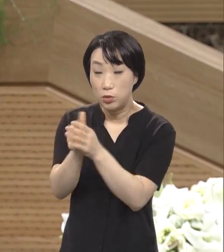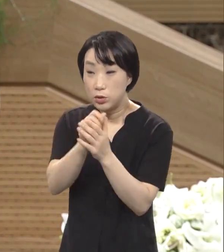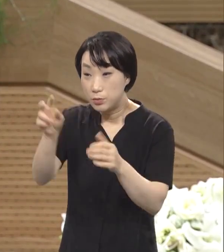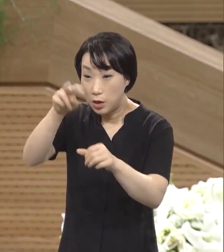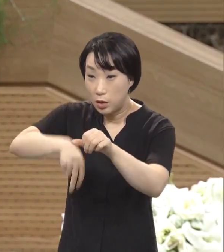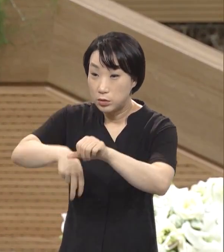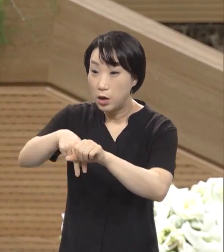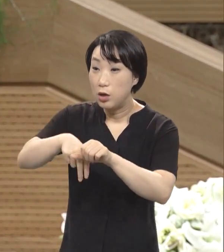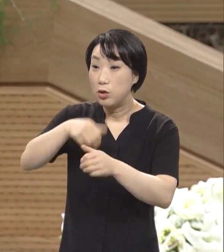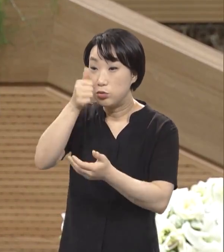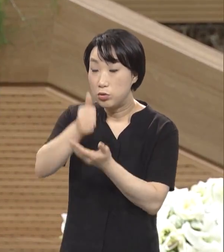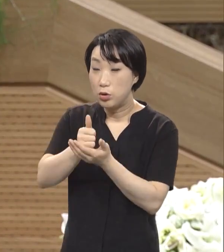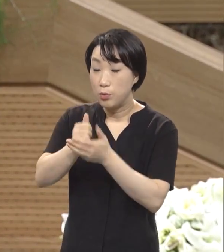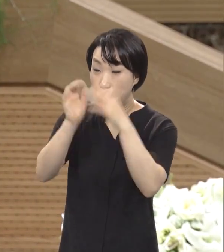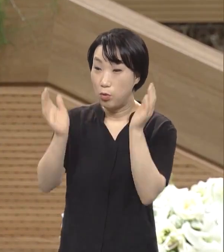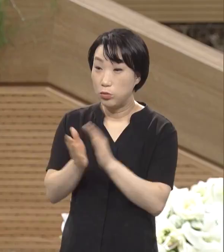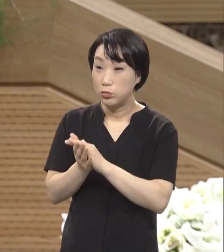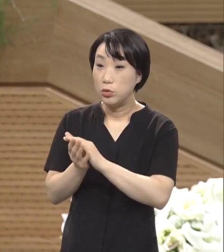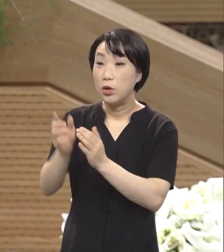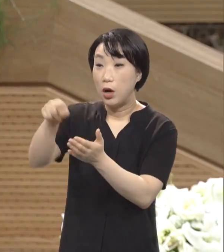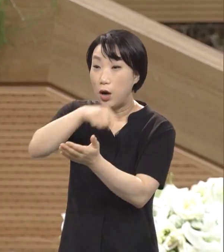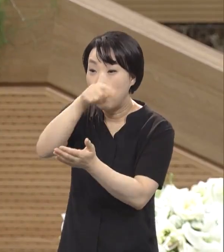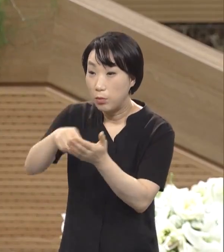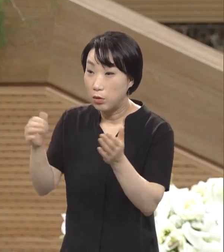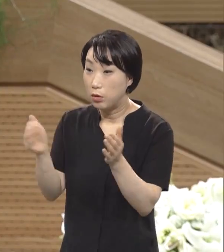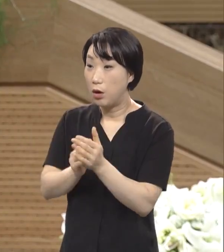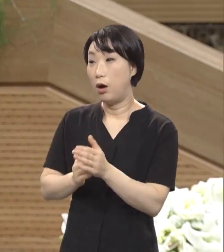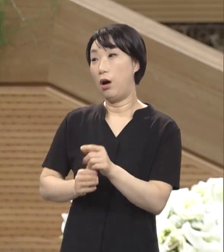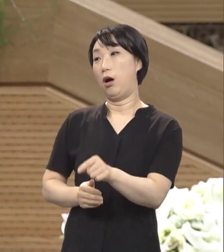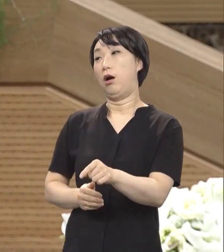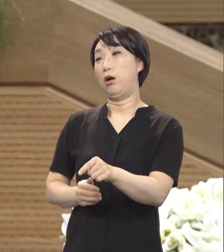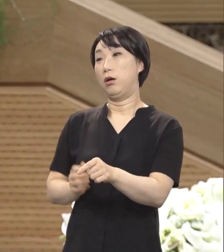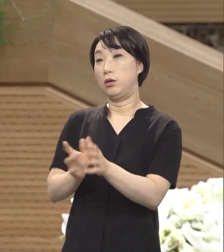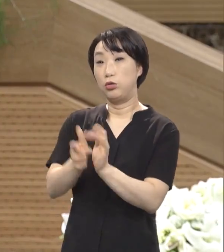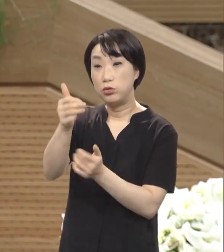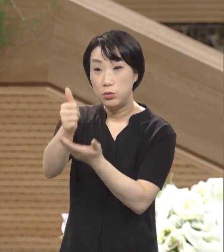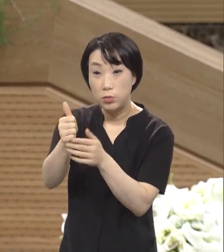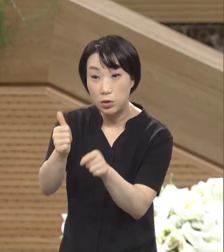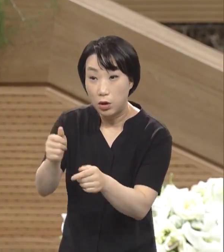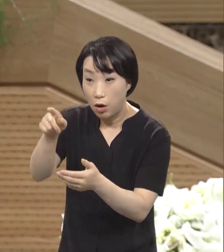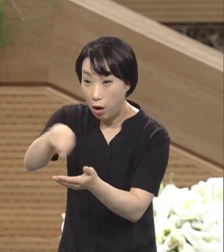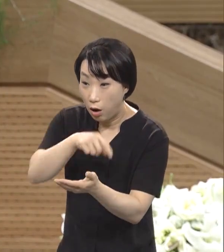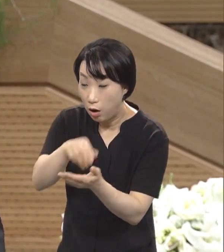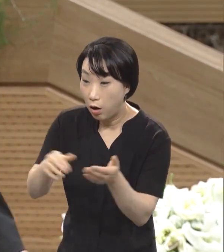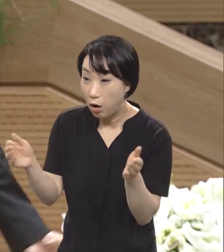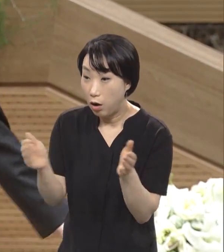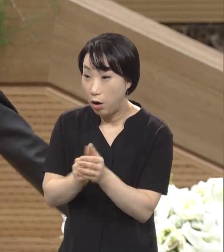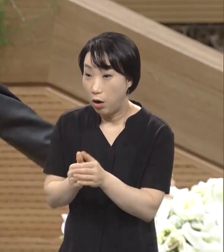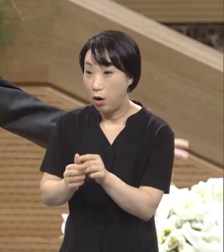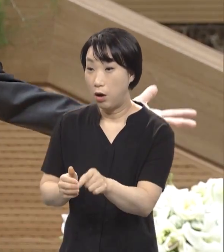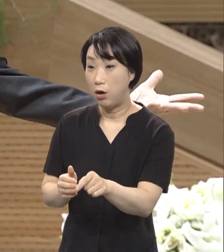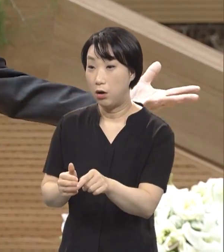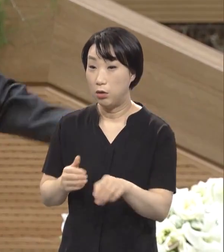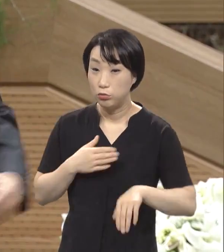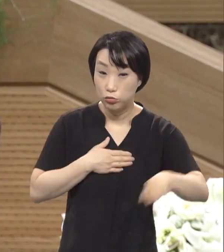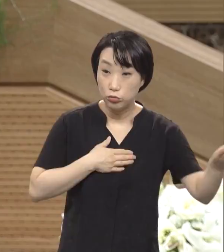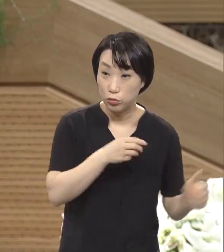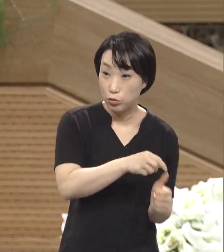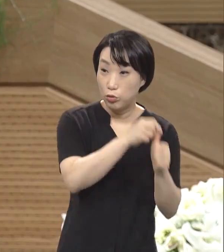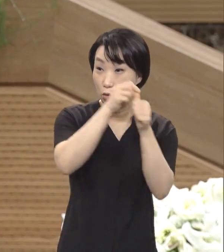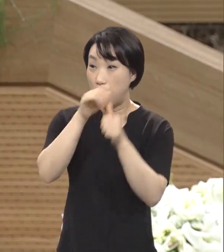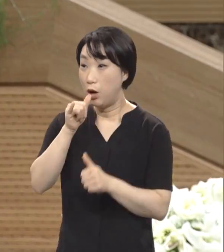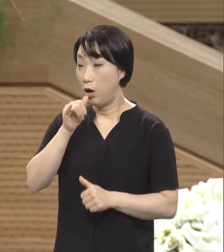죽어서 죄값은 사망인 사망을 그분이 능히 갚아주고 우리를